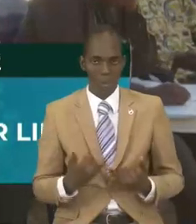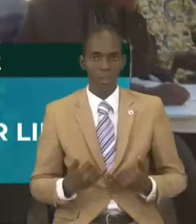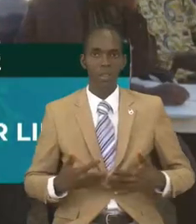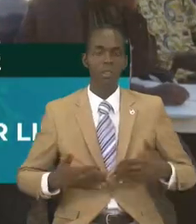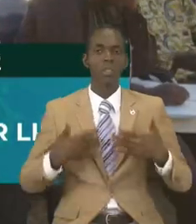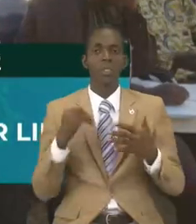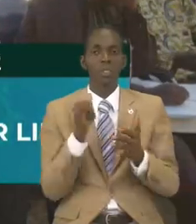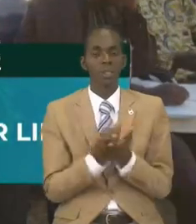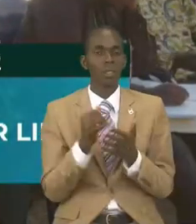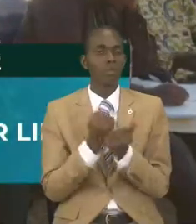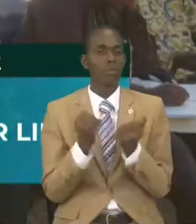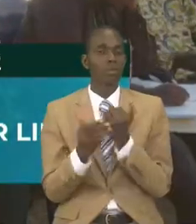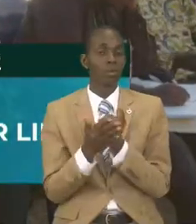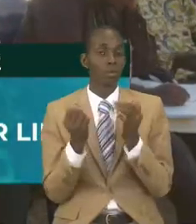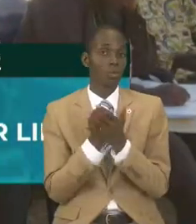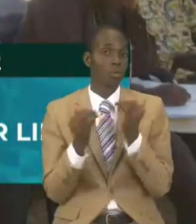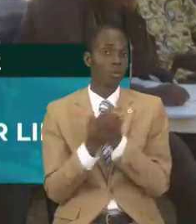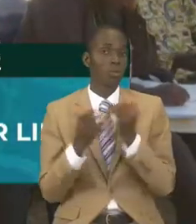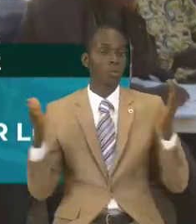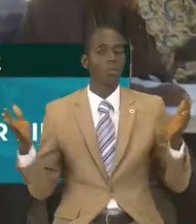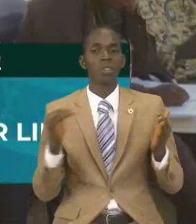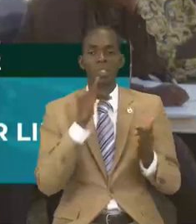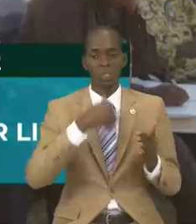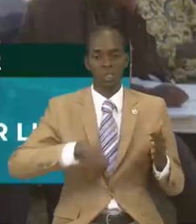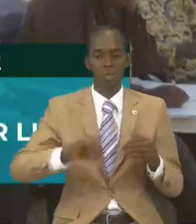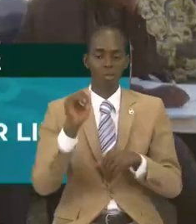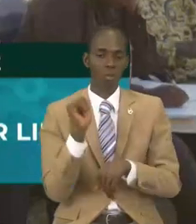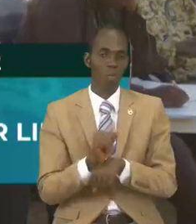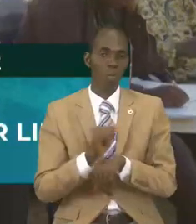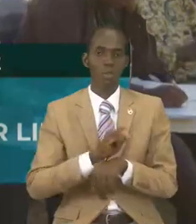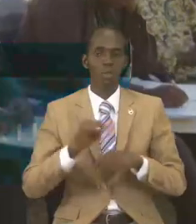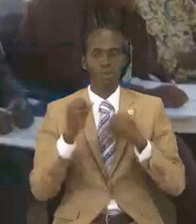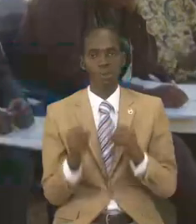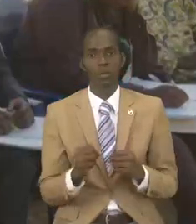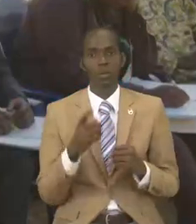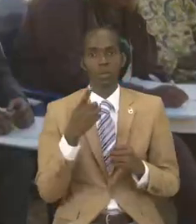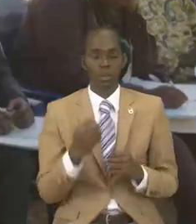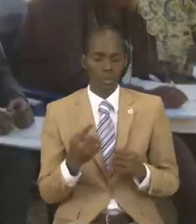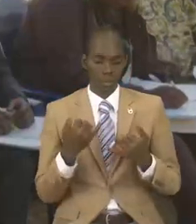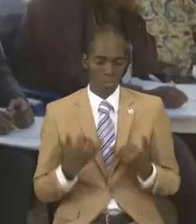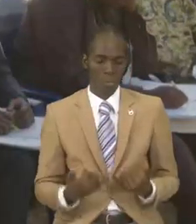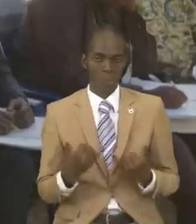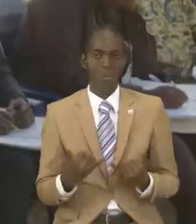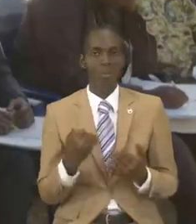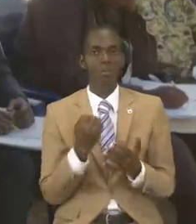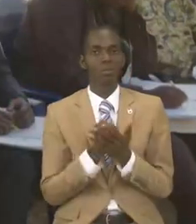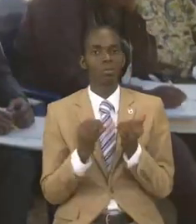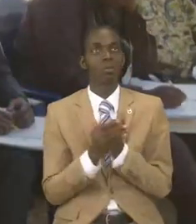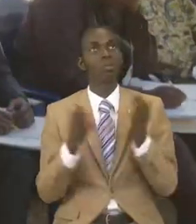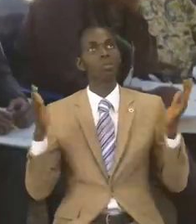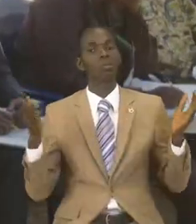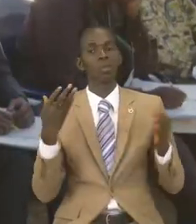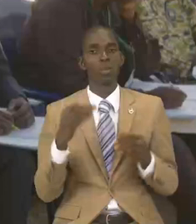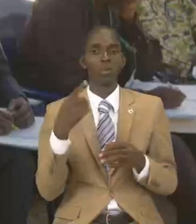présente, cette crucifixion est toujours efficace. La crucifixion présente